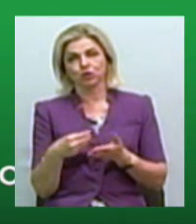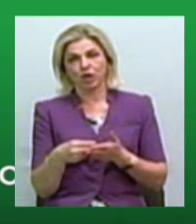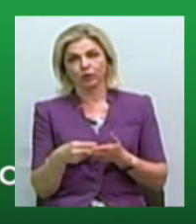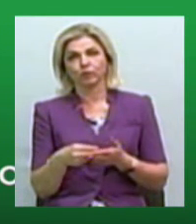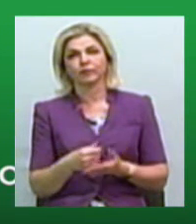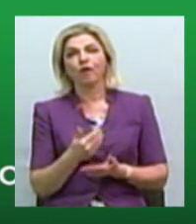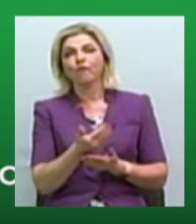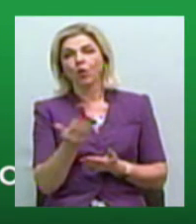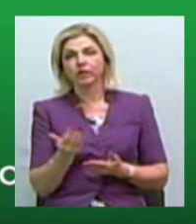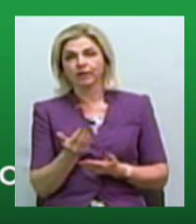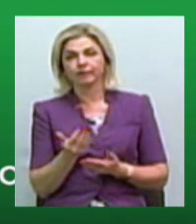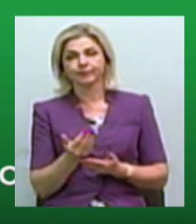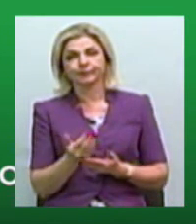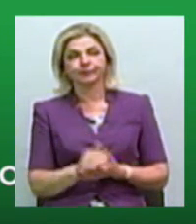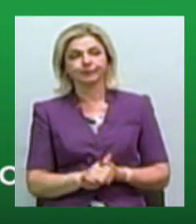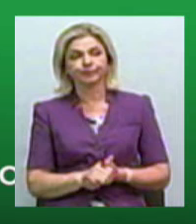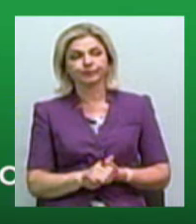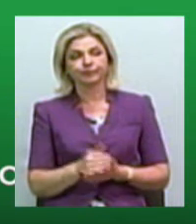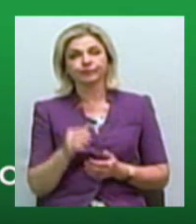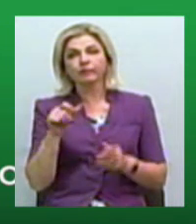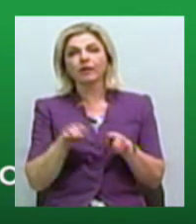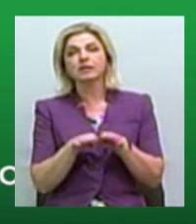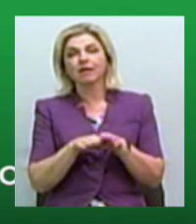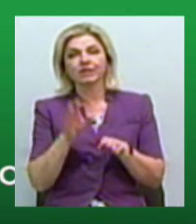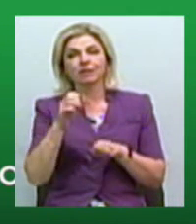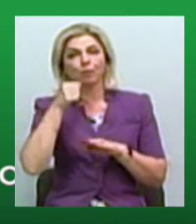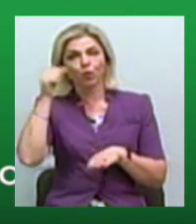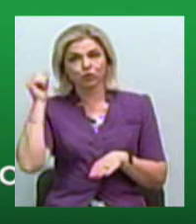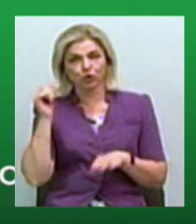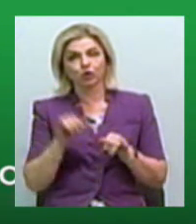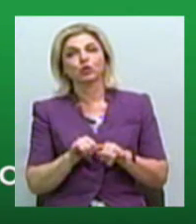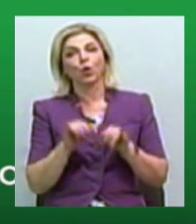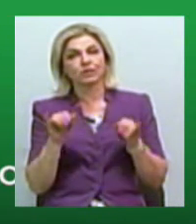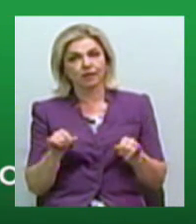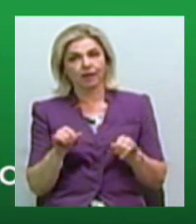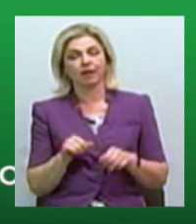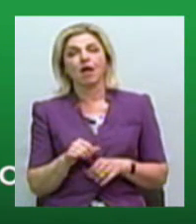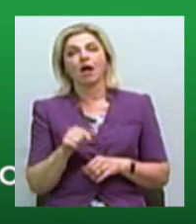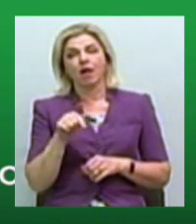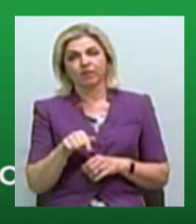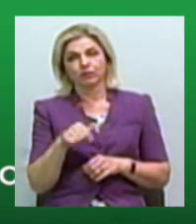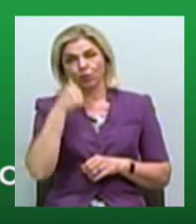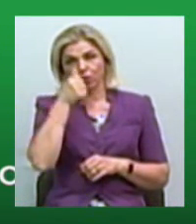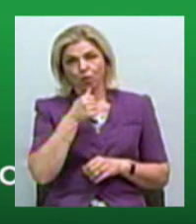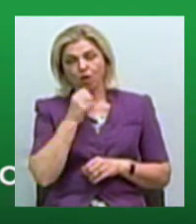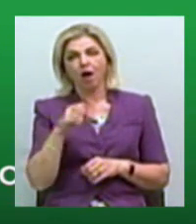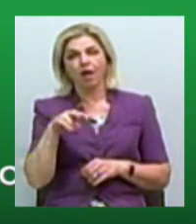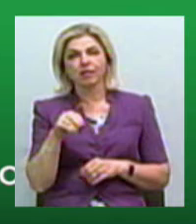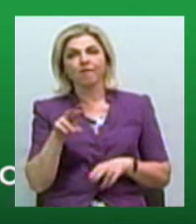Вони порівняно з прошлим роком зросли в цьому, але вважаю,